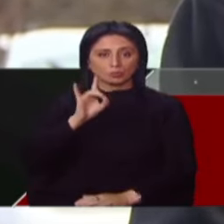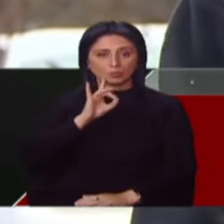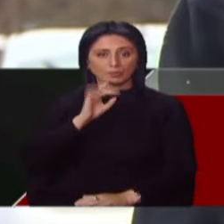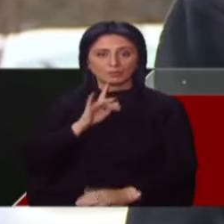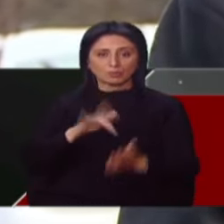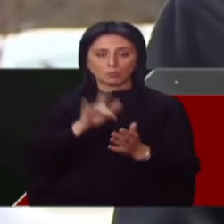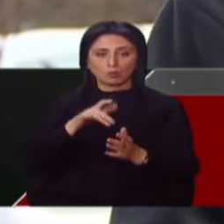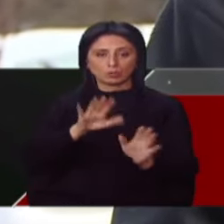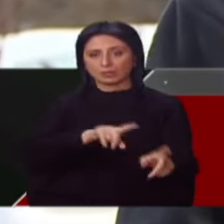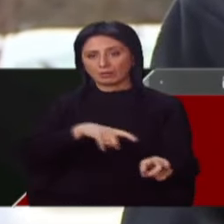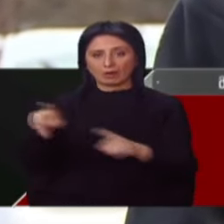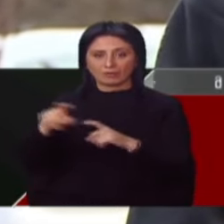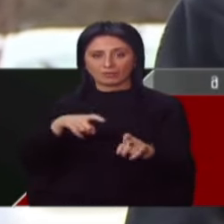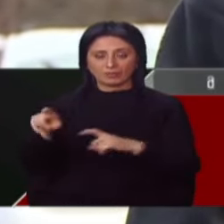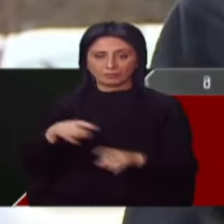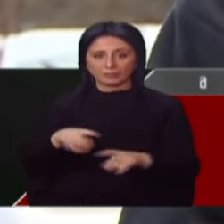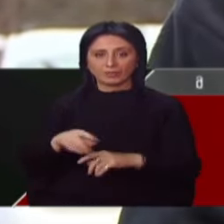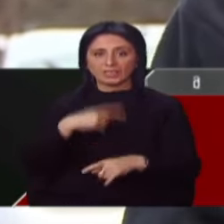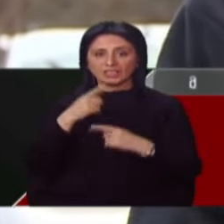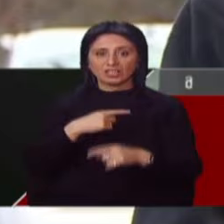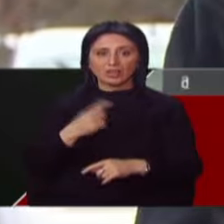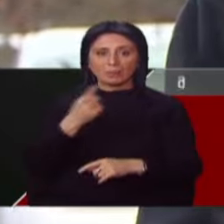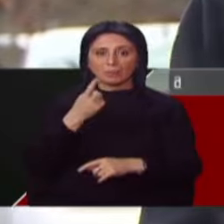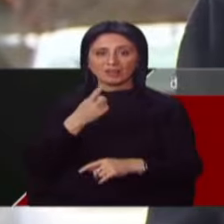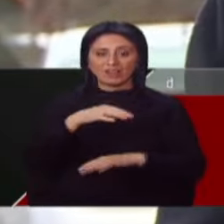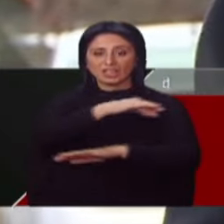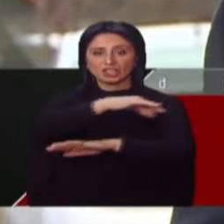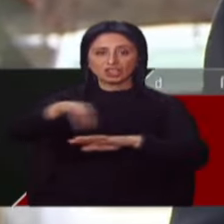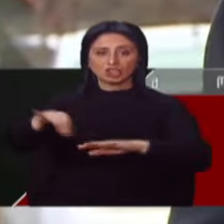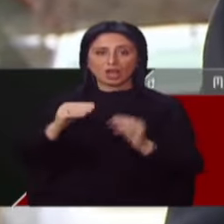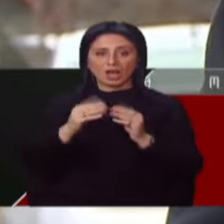ეს მოსახლეები უნდა იქნან გაყვანილი ამ ზონიდან. საუბარია პირველ ზოლზე, 10-მდე ოჯახზე.